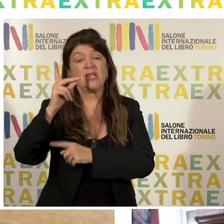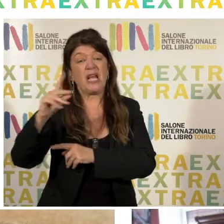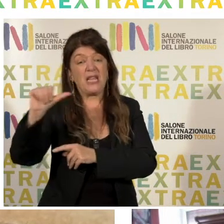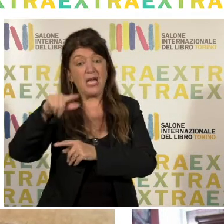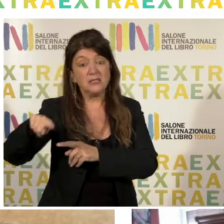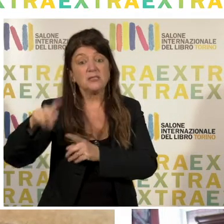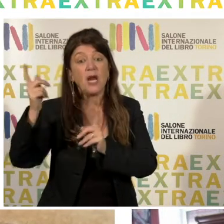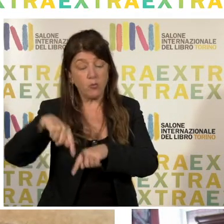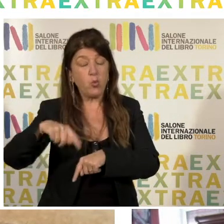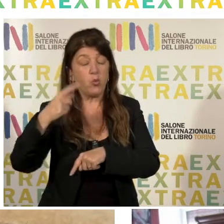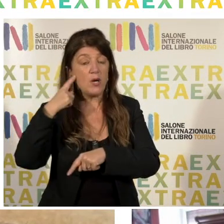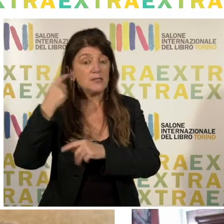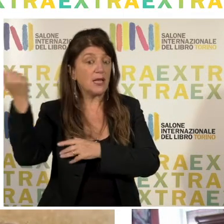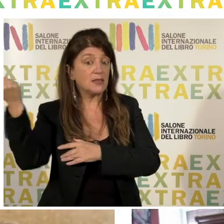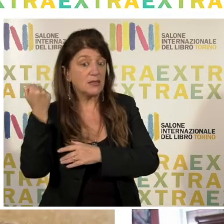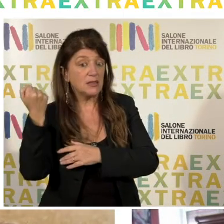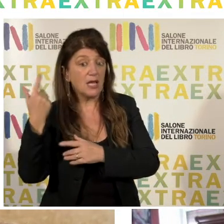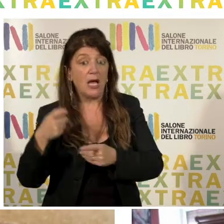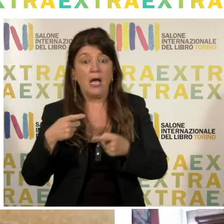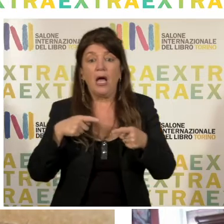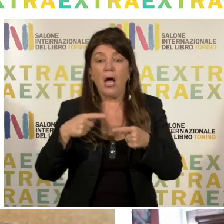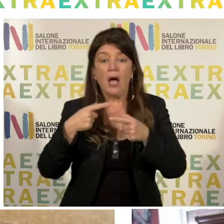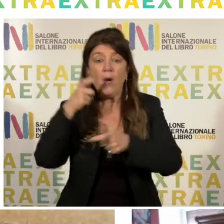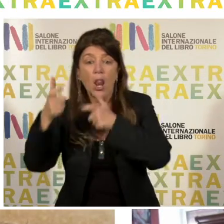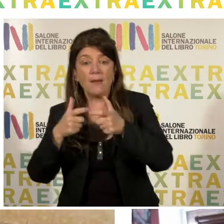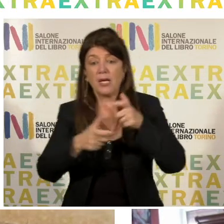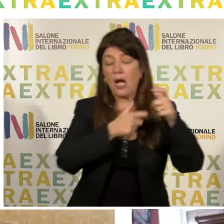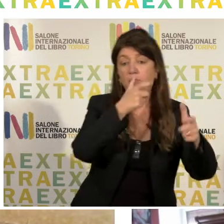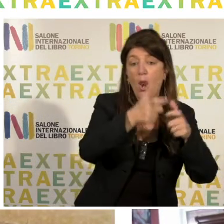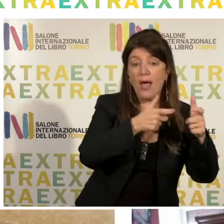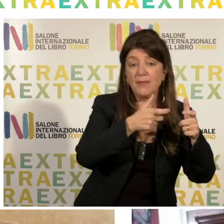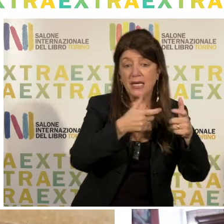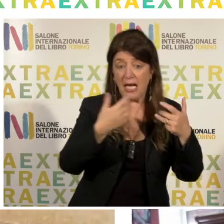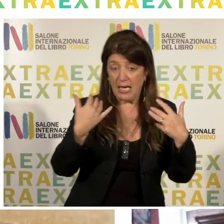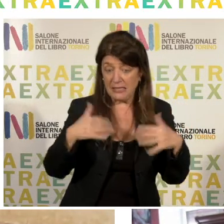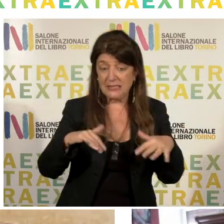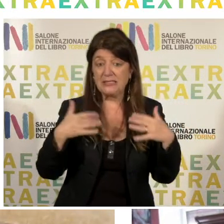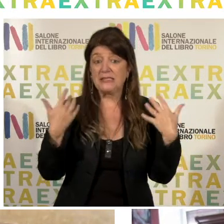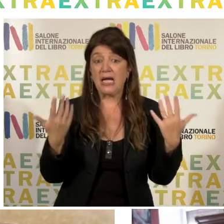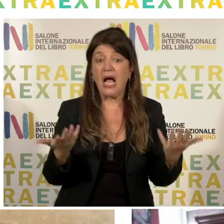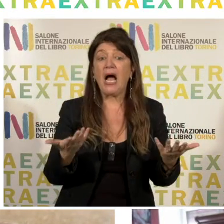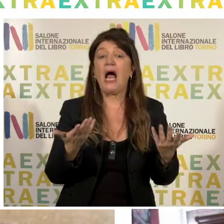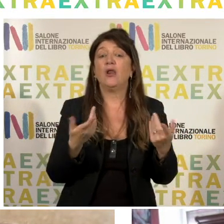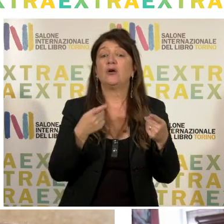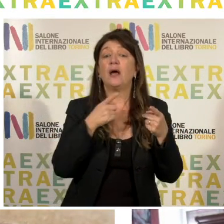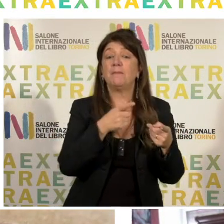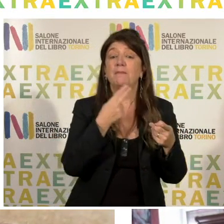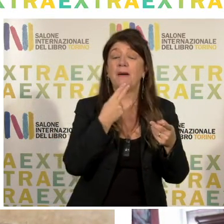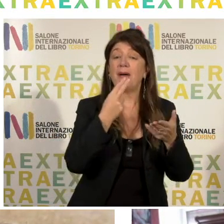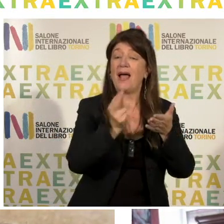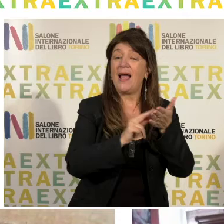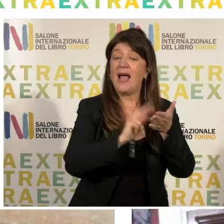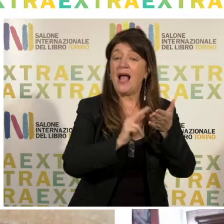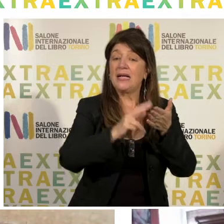polemica dell'inizio degli anni 50, perché il secondo ciclo delle opere di Camus è